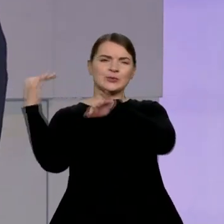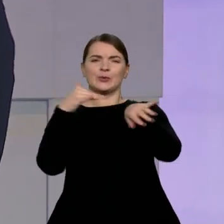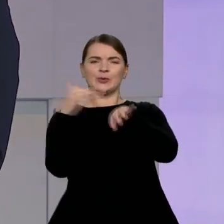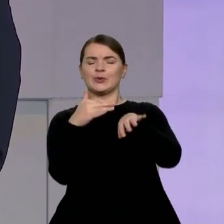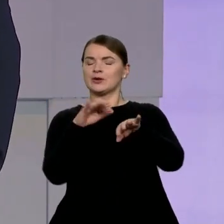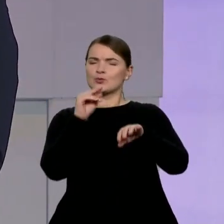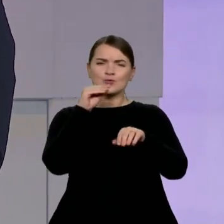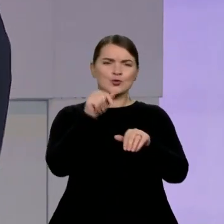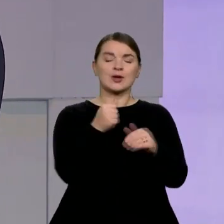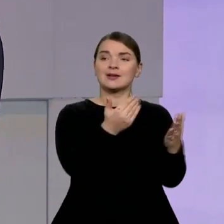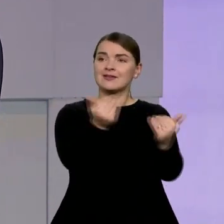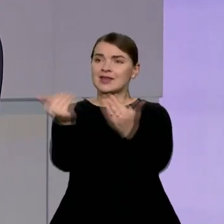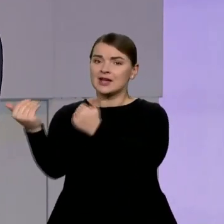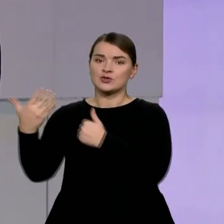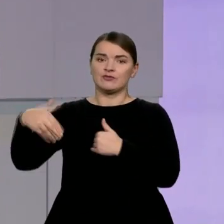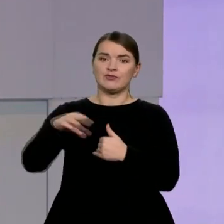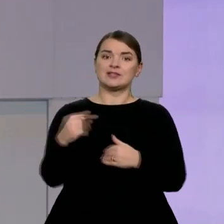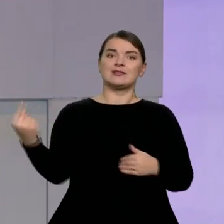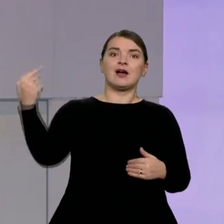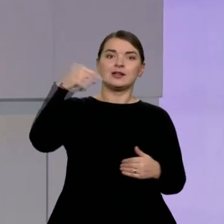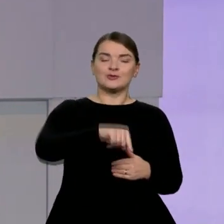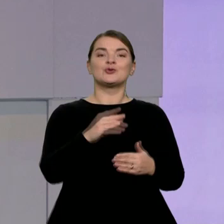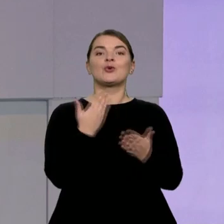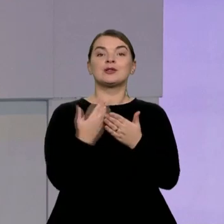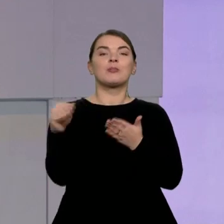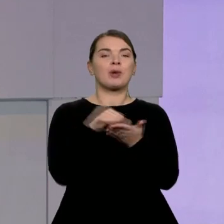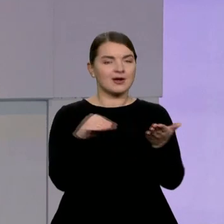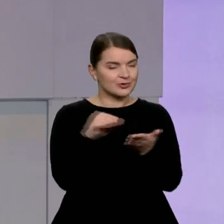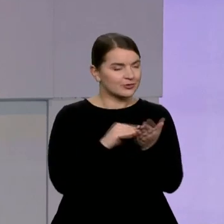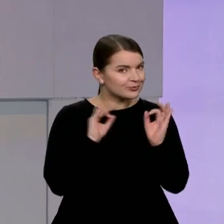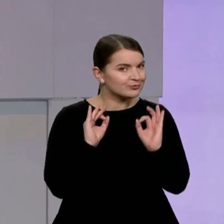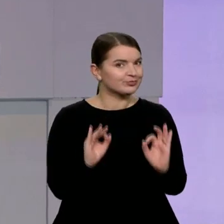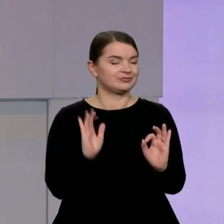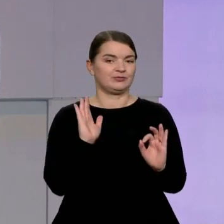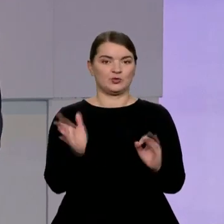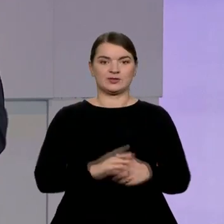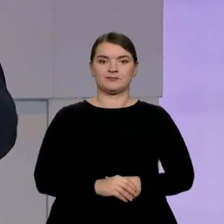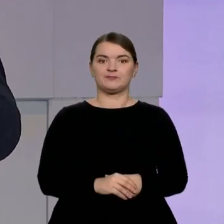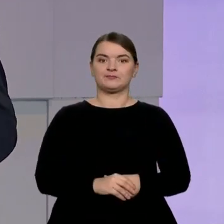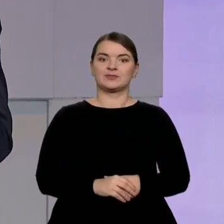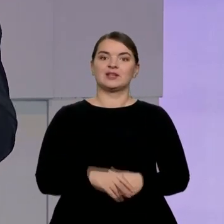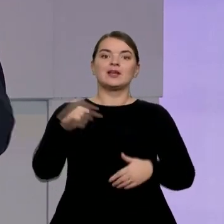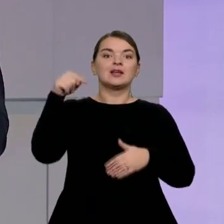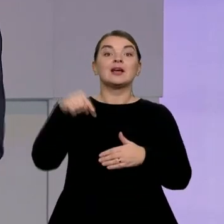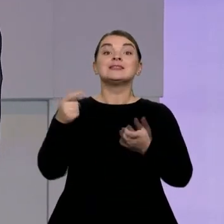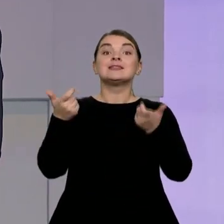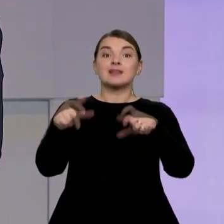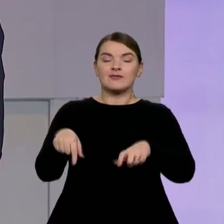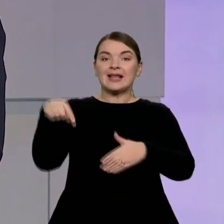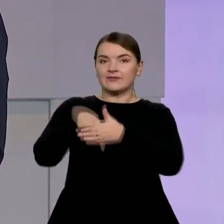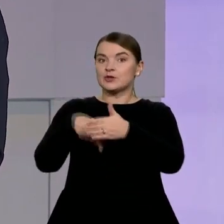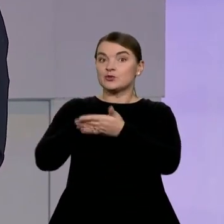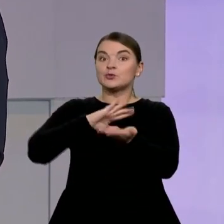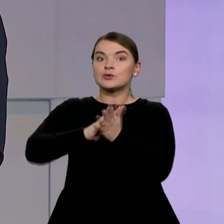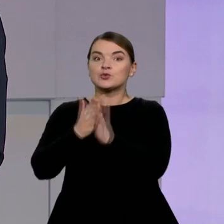atvažiuoti ir išbandyti, vėliau atvažiuosi dar kartą. Todėl, kad infrastruktūra tam dalykui taip pat yra. Savivaldybė ją sukūrė, investavo didžiulius